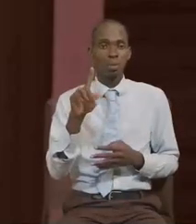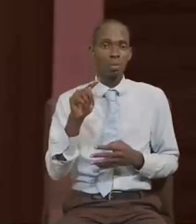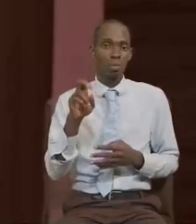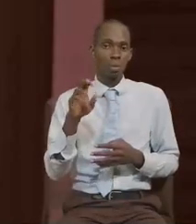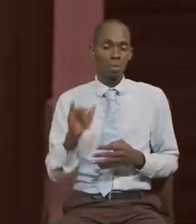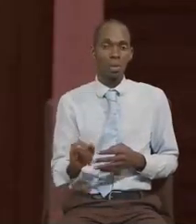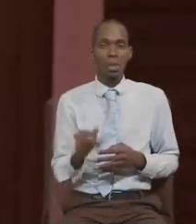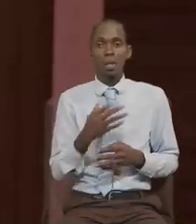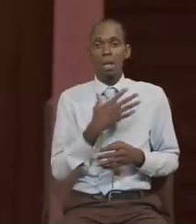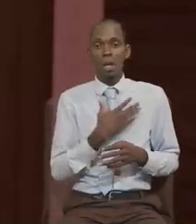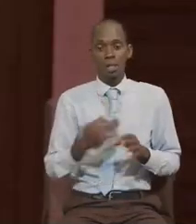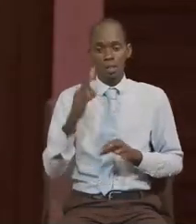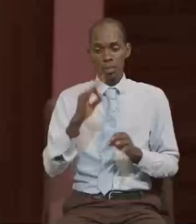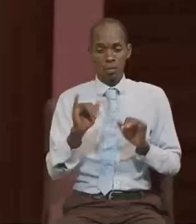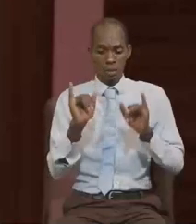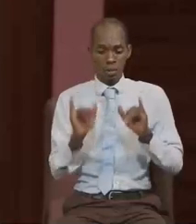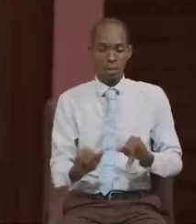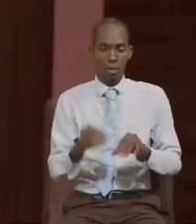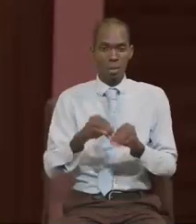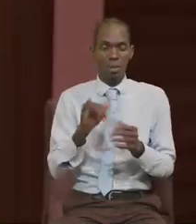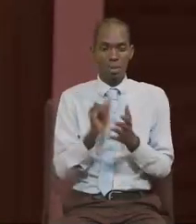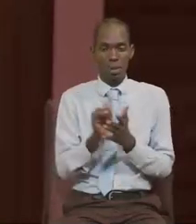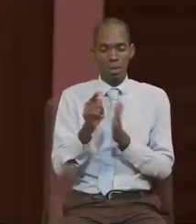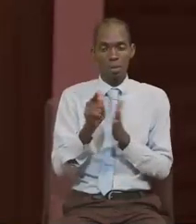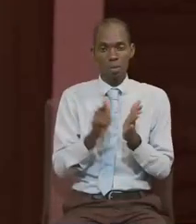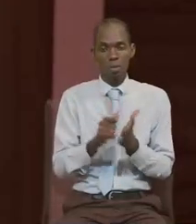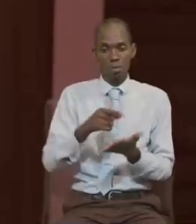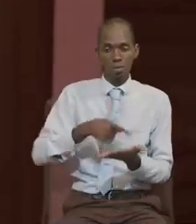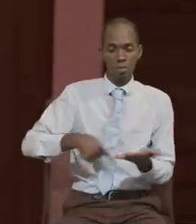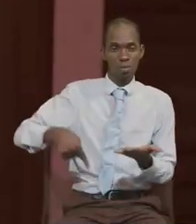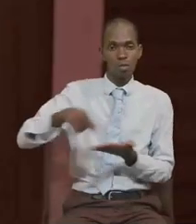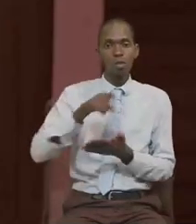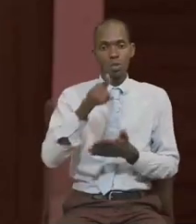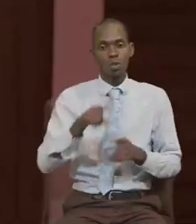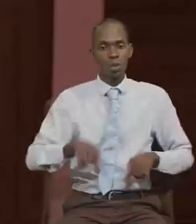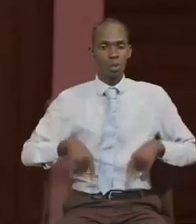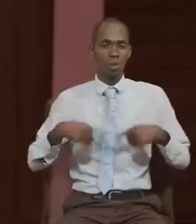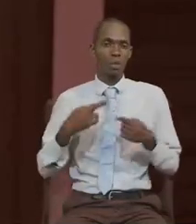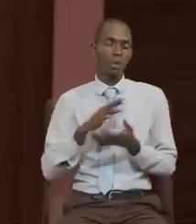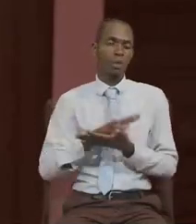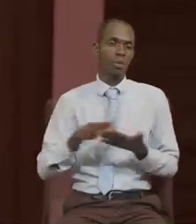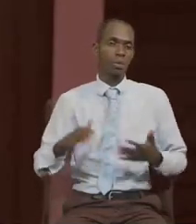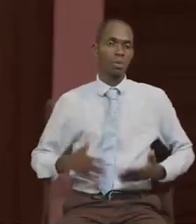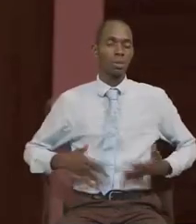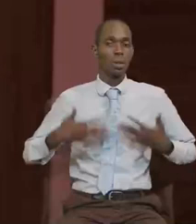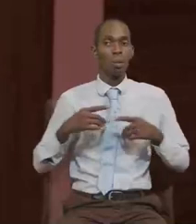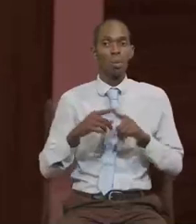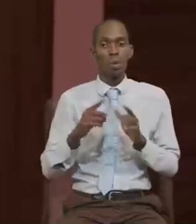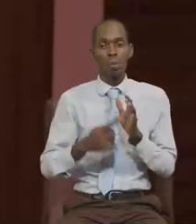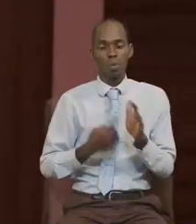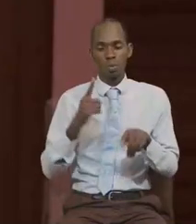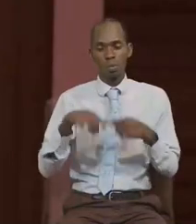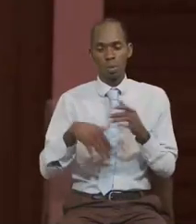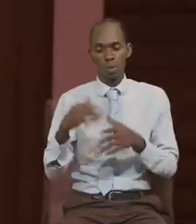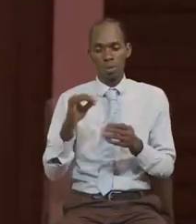Et aussi longtemps que tu restes dans le cercle, tu mènes une vie de justice. Mais quand tu traverses